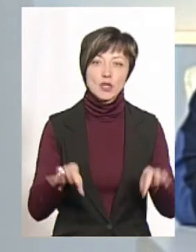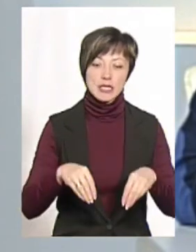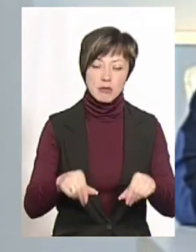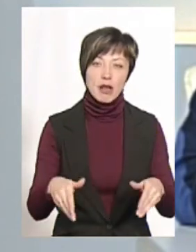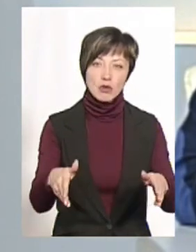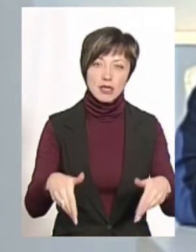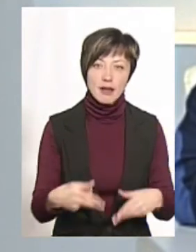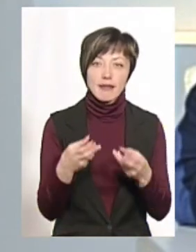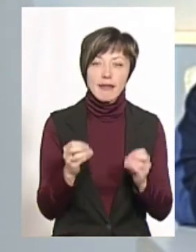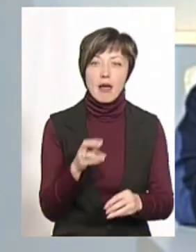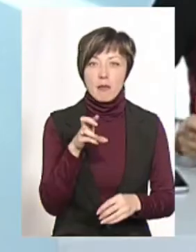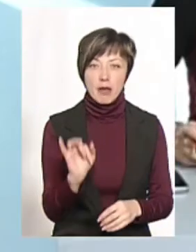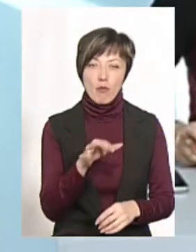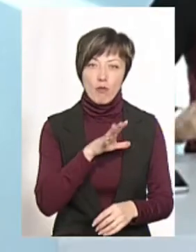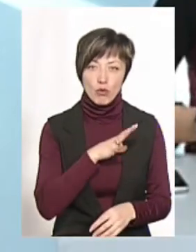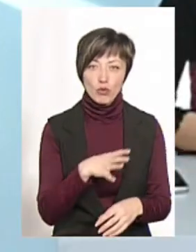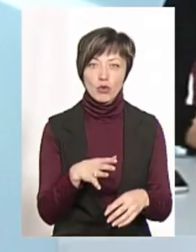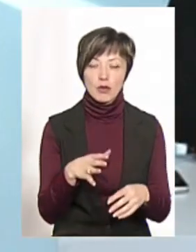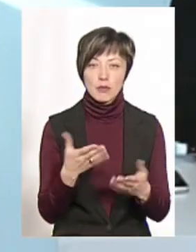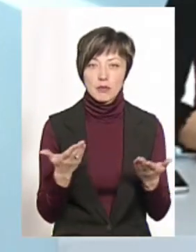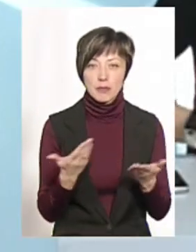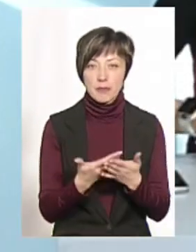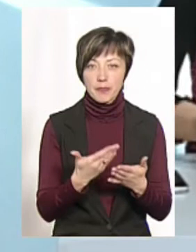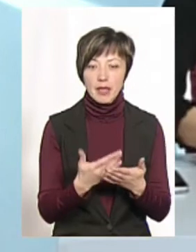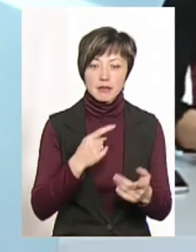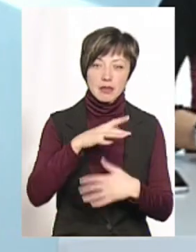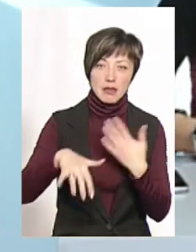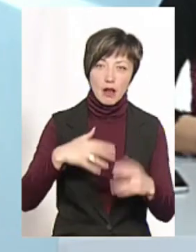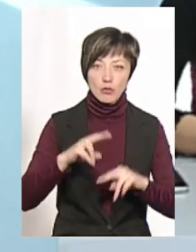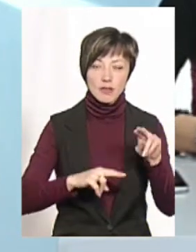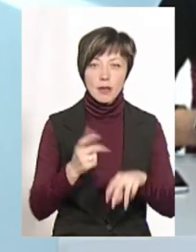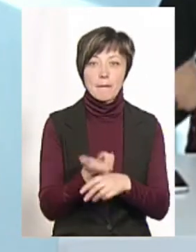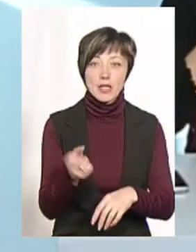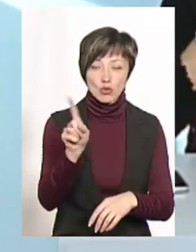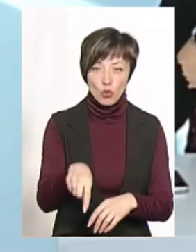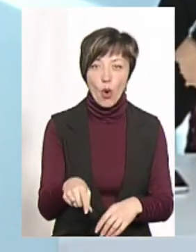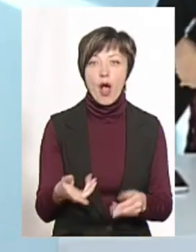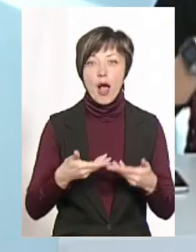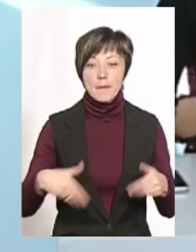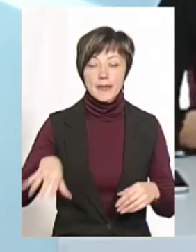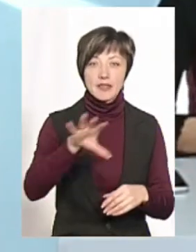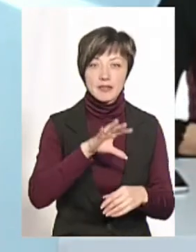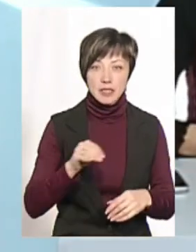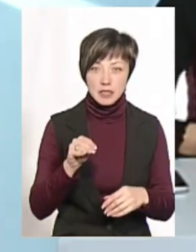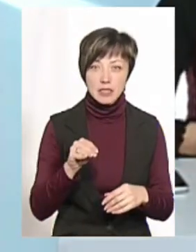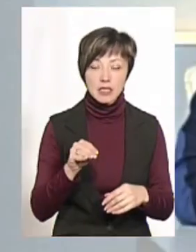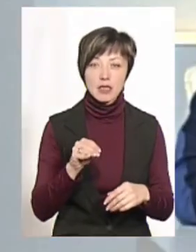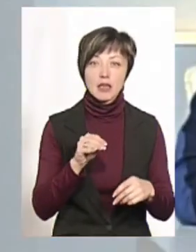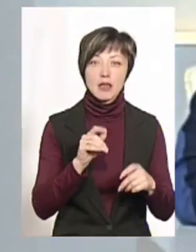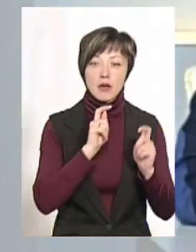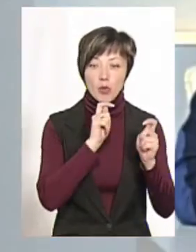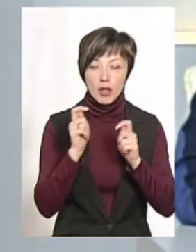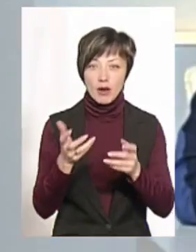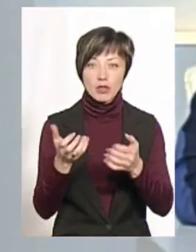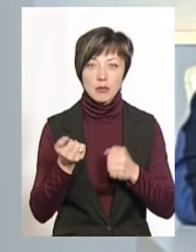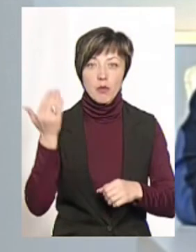земельної ділянки, де би було би, скажімо, провокувалося якесь скандальне будівництво. Більше того, ми всі ті подарки, які отримали з